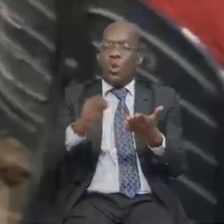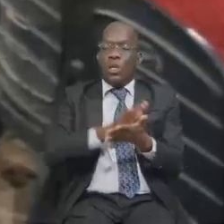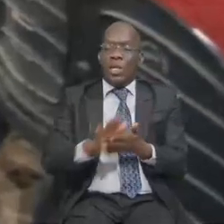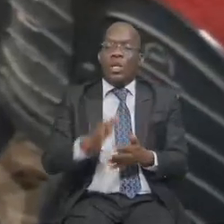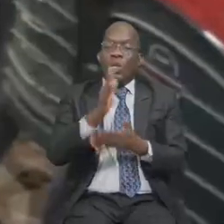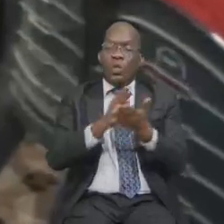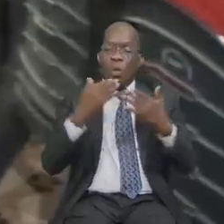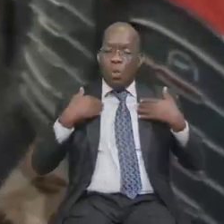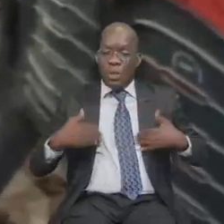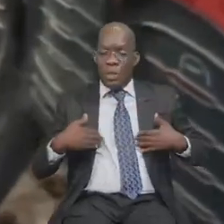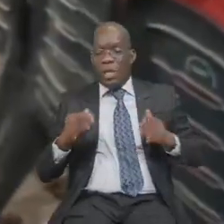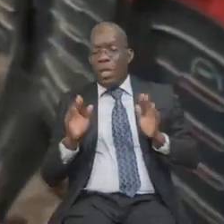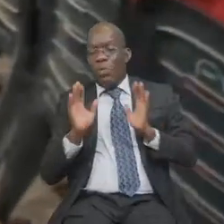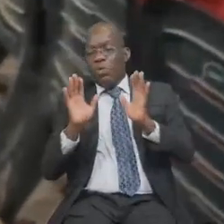là-bas,